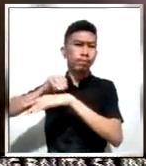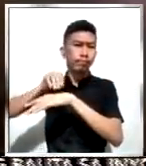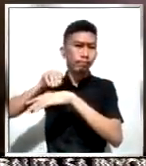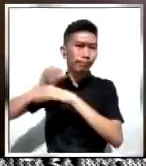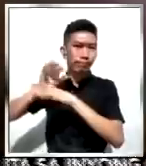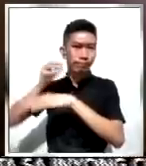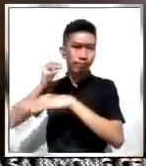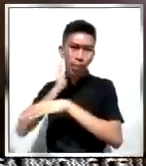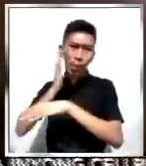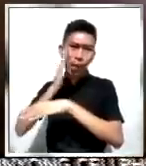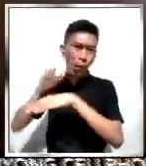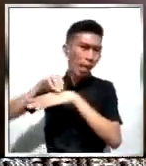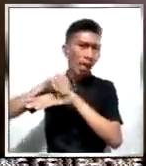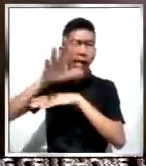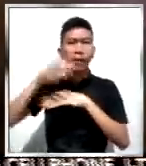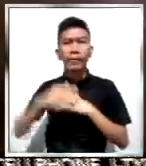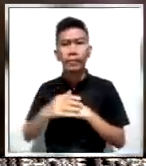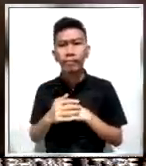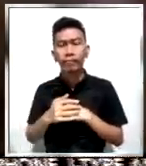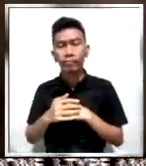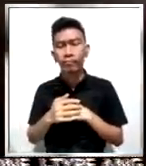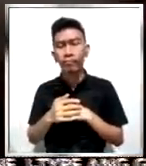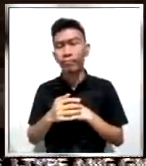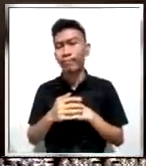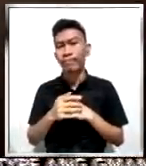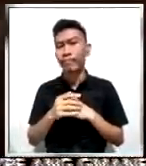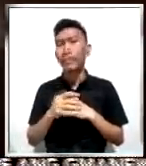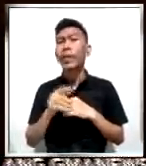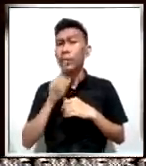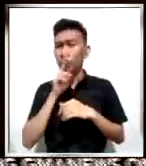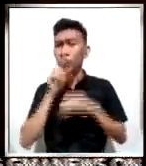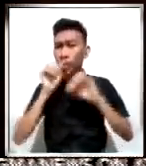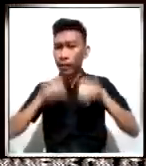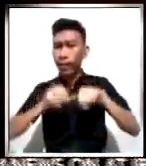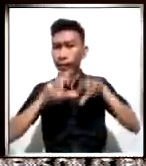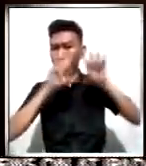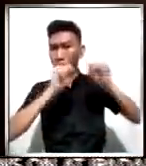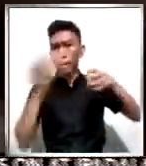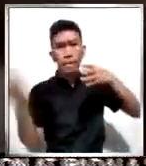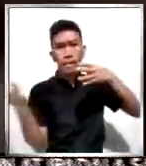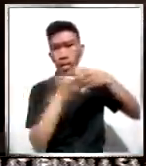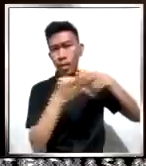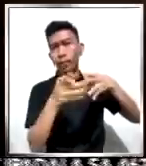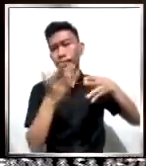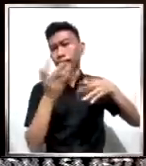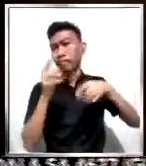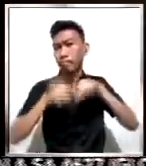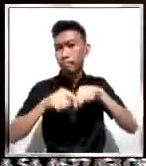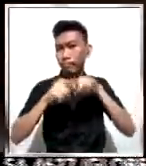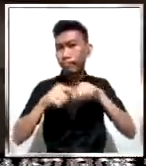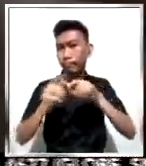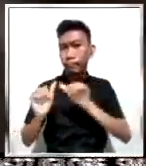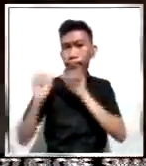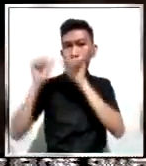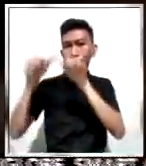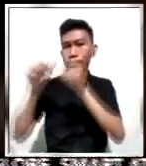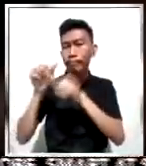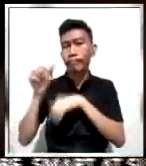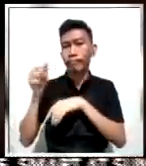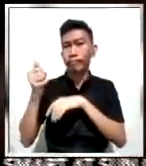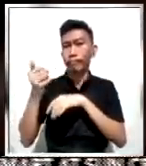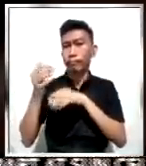Kasi pwede po tayong maging liable po dyan. Depende po, yes sir, sa gravity ng post na or yung mga remarks